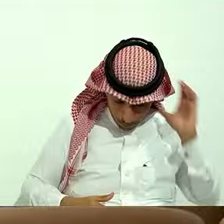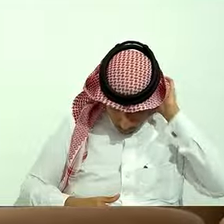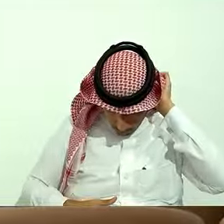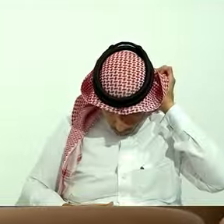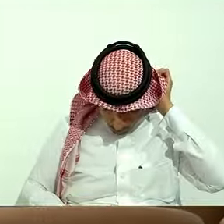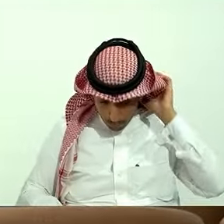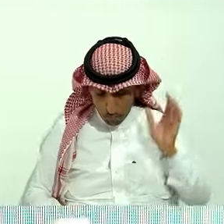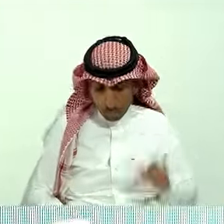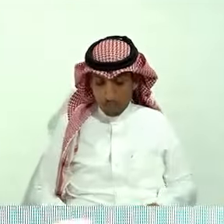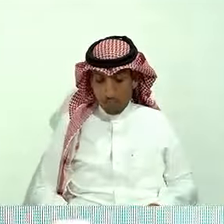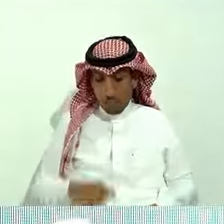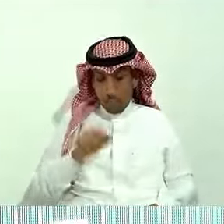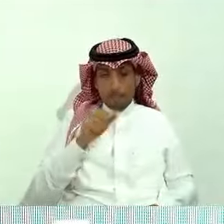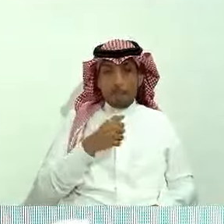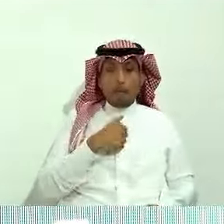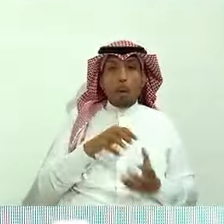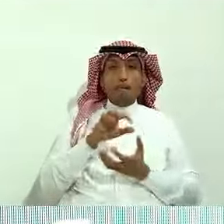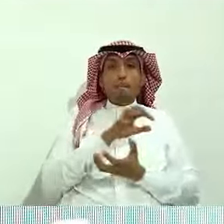في انه